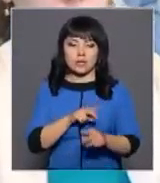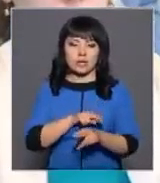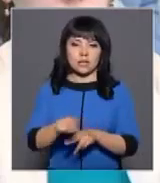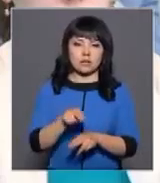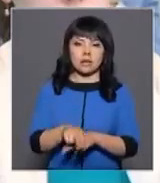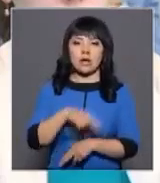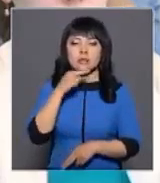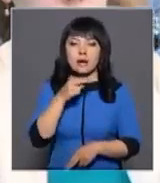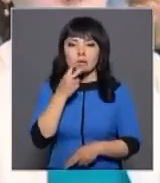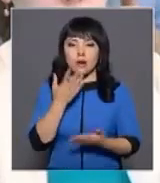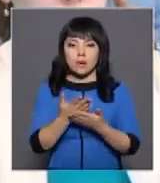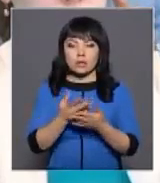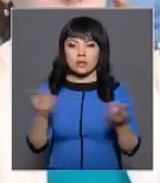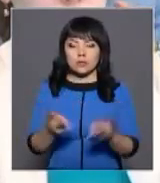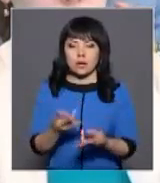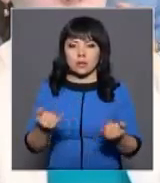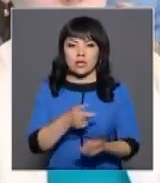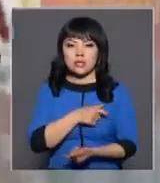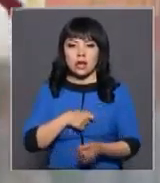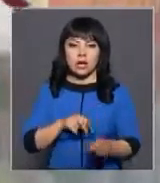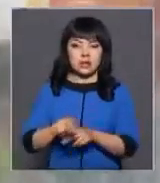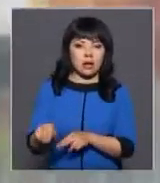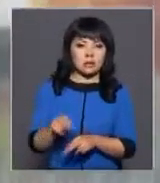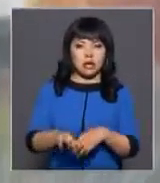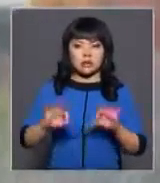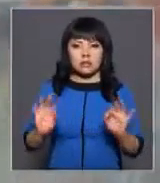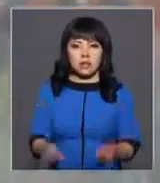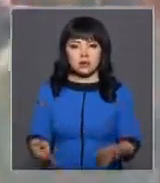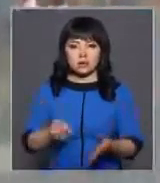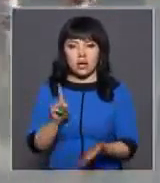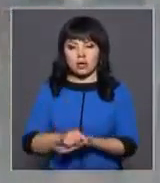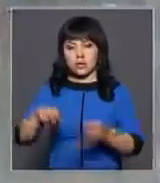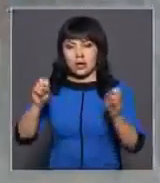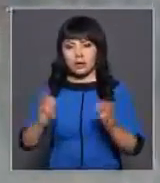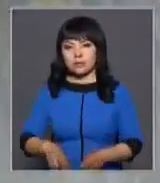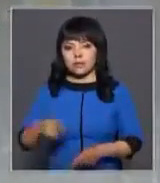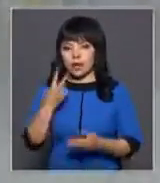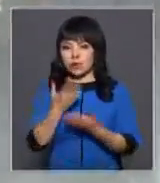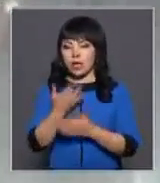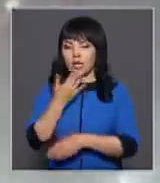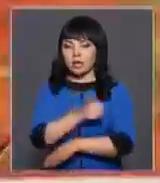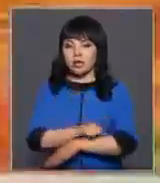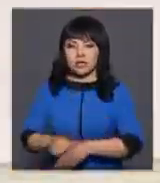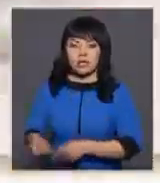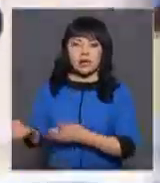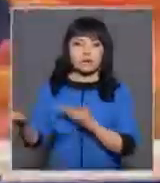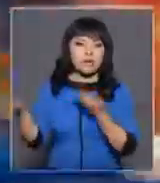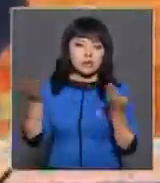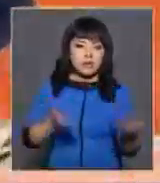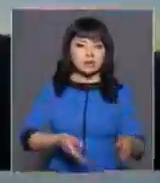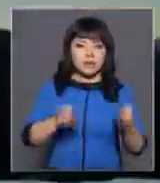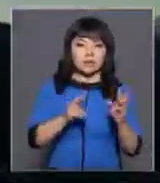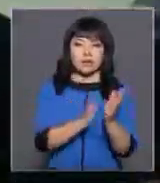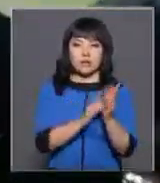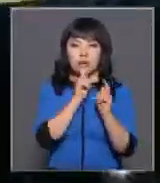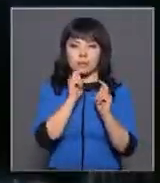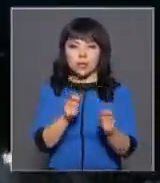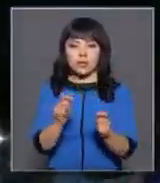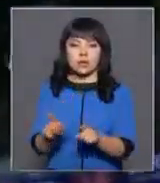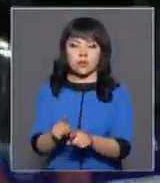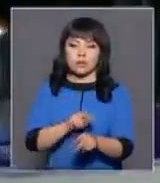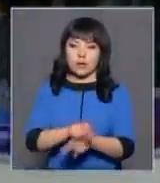жіті қадағалауға алу керек. Осы мақсатта тіпті шетелден білікті мамандар тартып, жүлдеге іліккендер сыйақысын көбейту